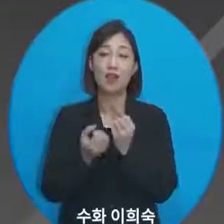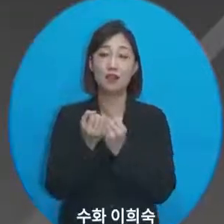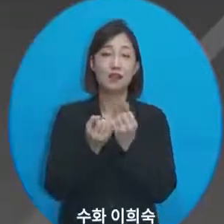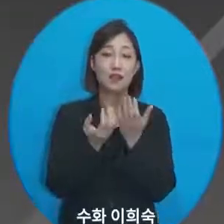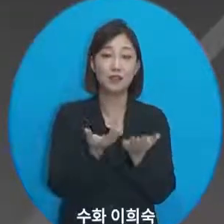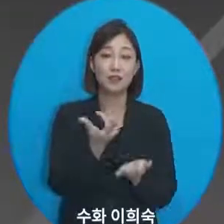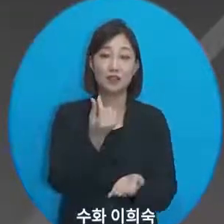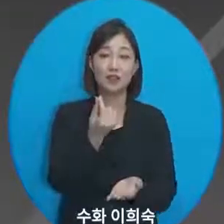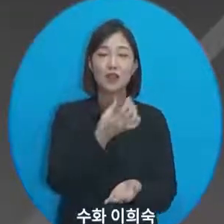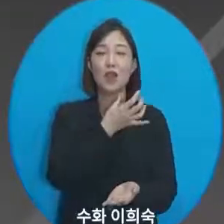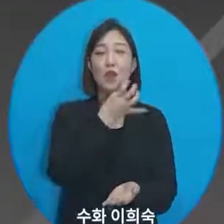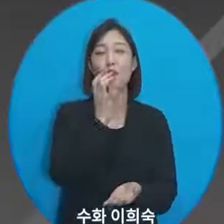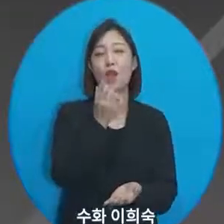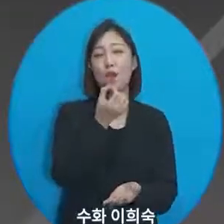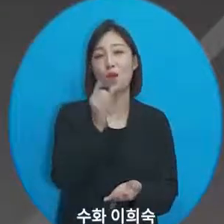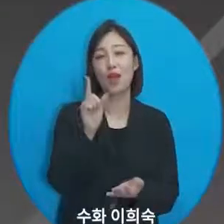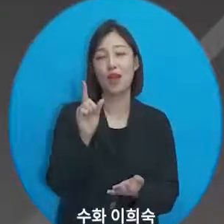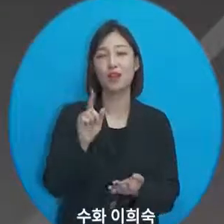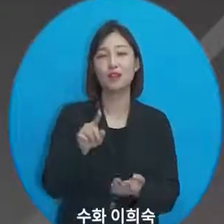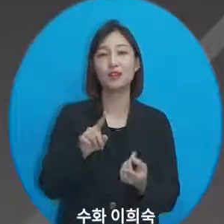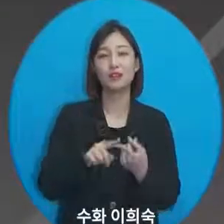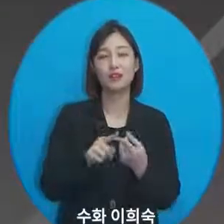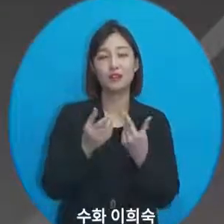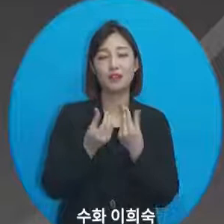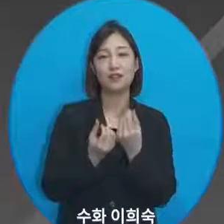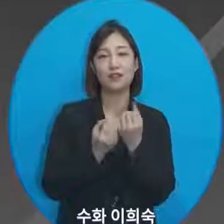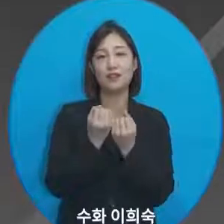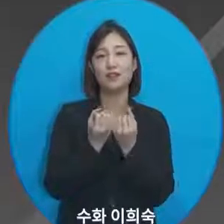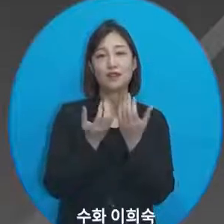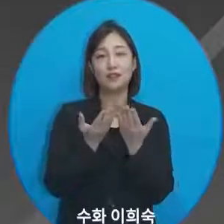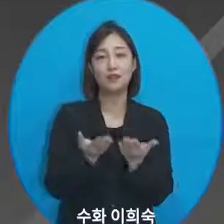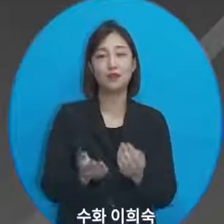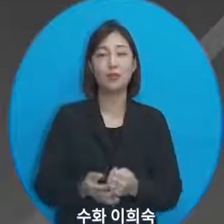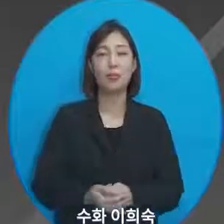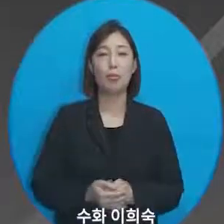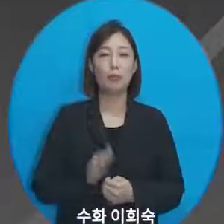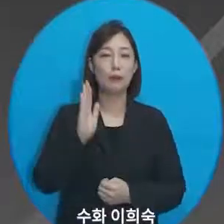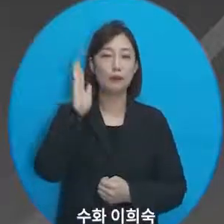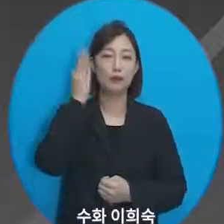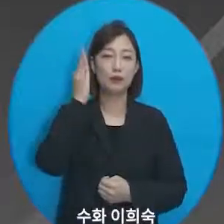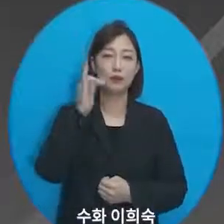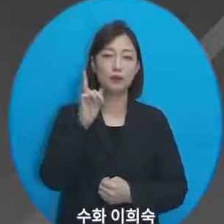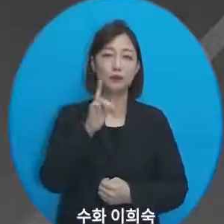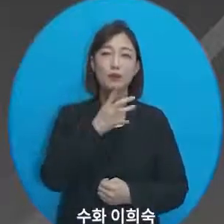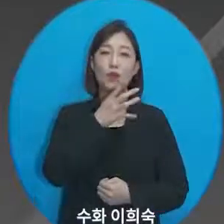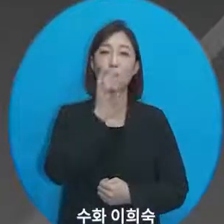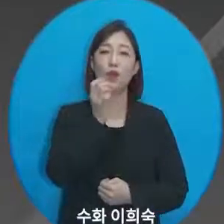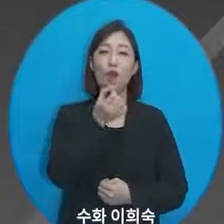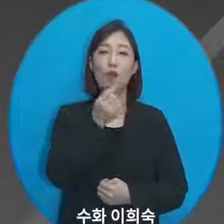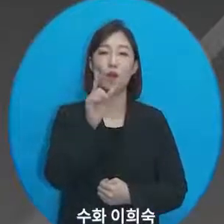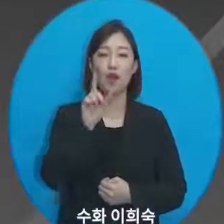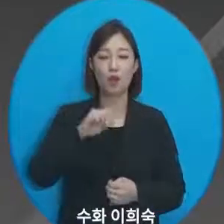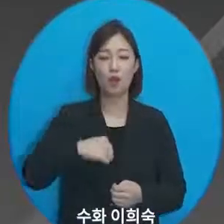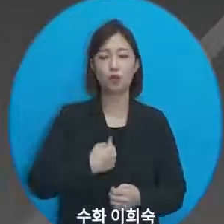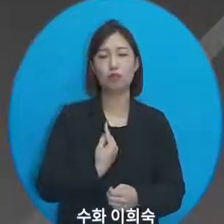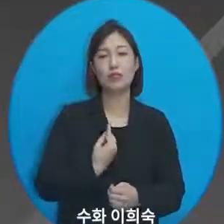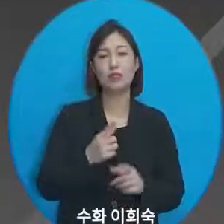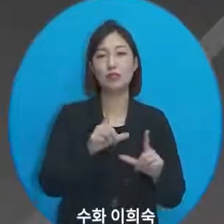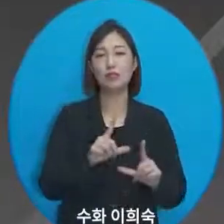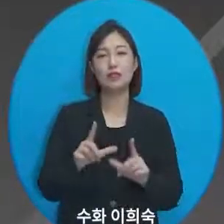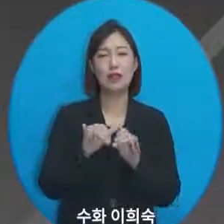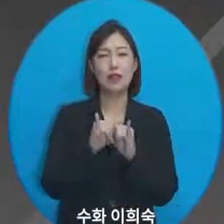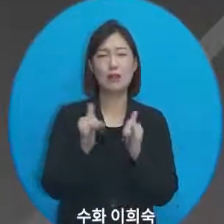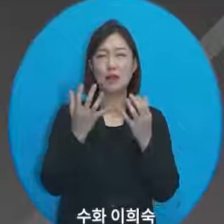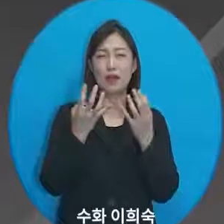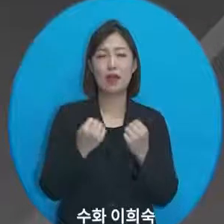진짜 초고령사회로 가게 되면 특히 독거노인 문제가 굉장히 심각하게 대두될 것입니다. 그러할 때 오래전부터